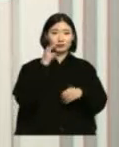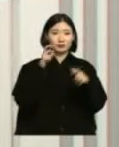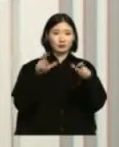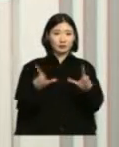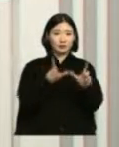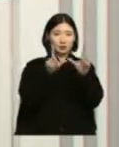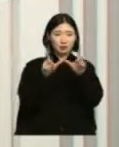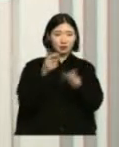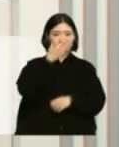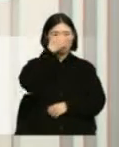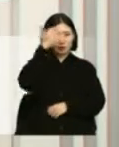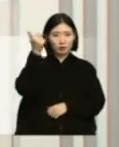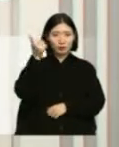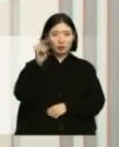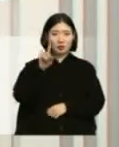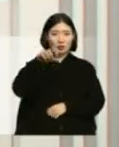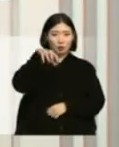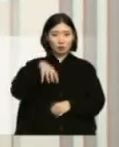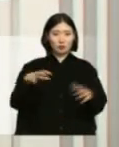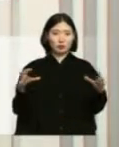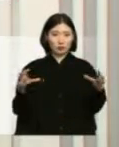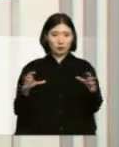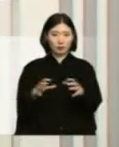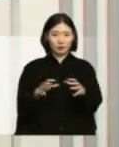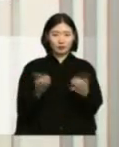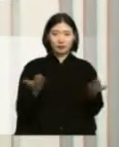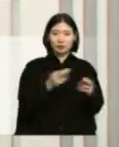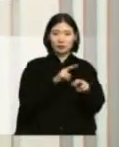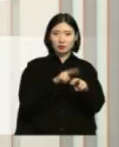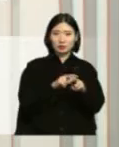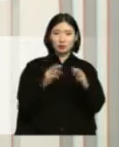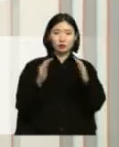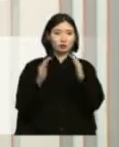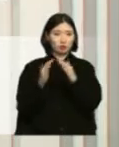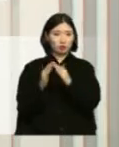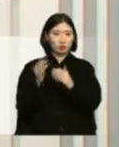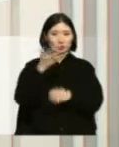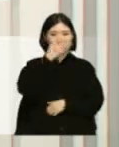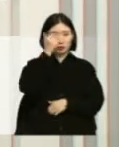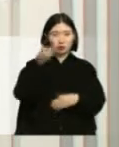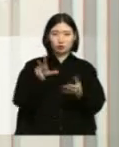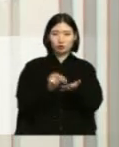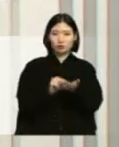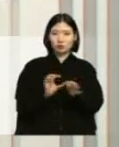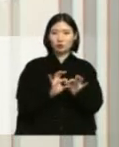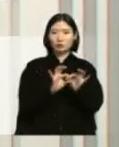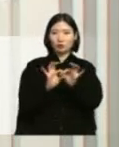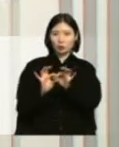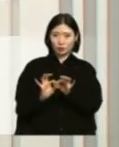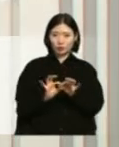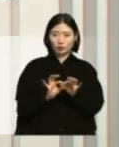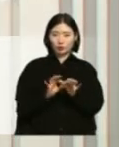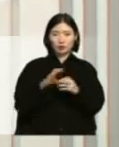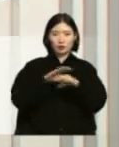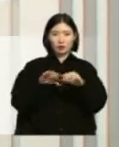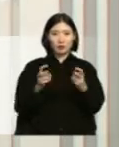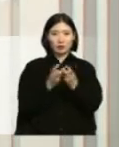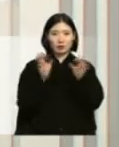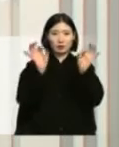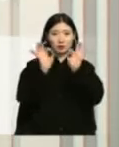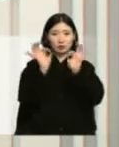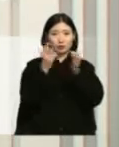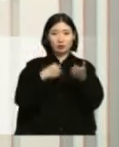송파구에서 생활하는 청년들이 한자리에 모였습니다. 일자리와 주거 등 청년 문제를 공유하고 해결책을 찾기